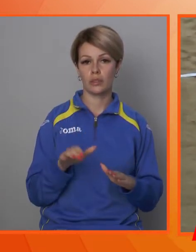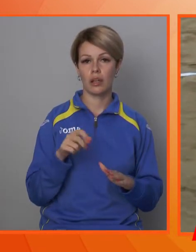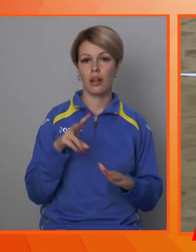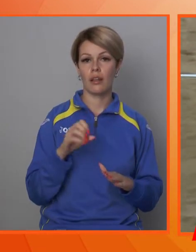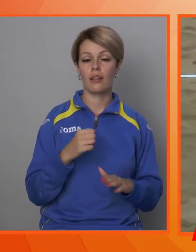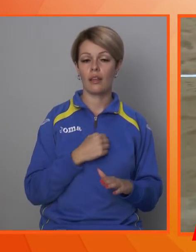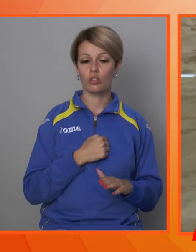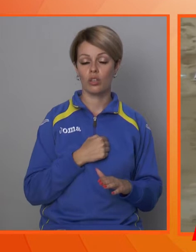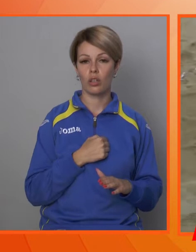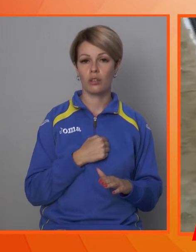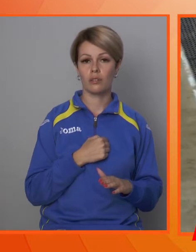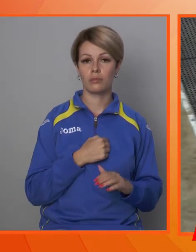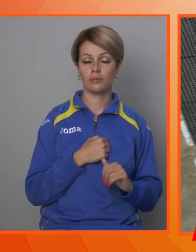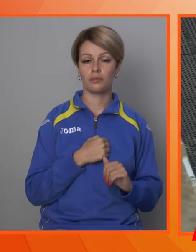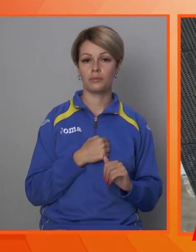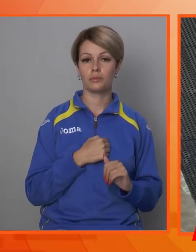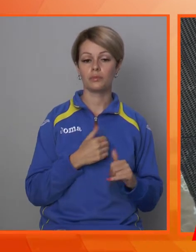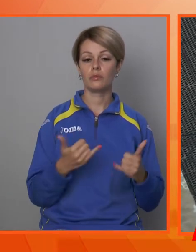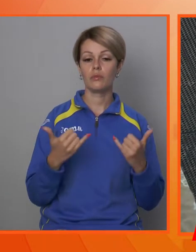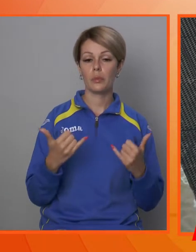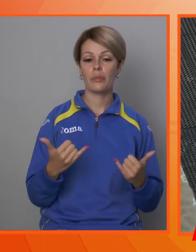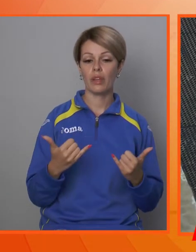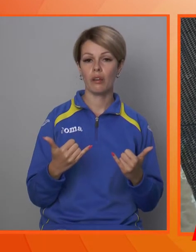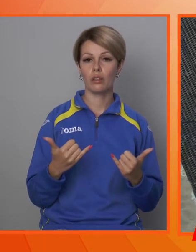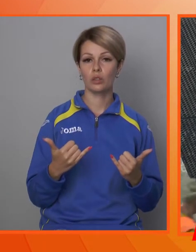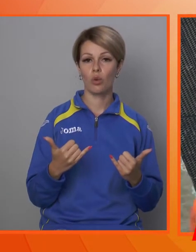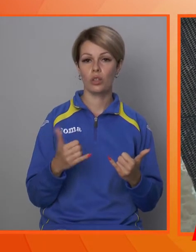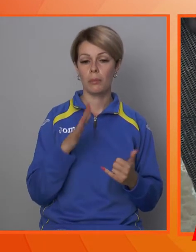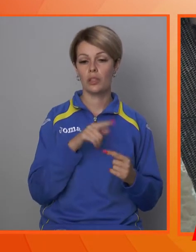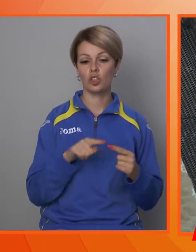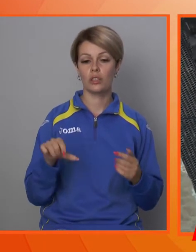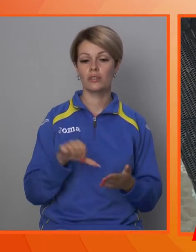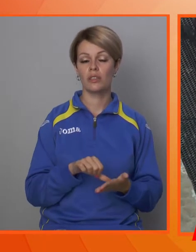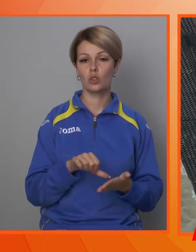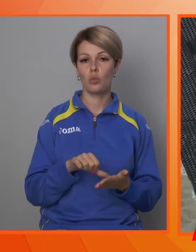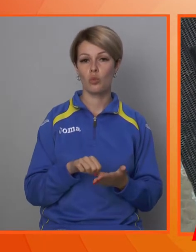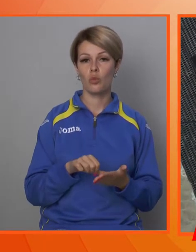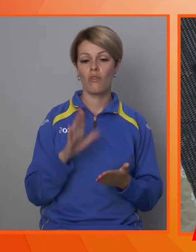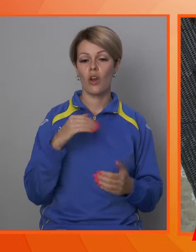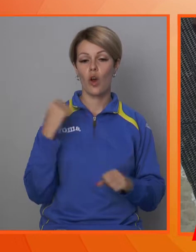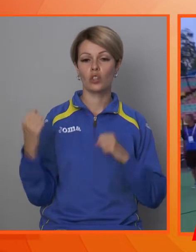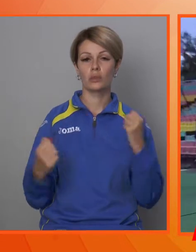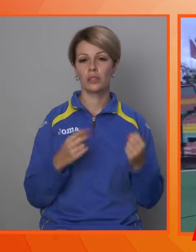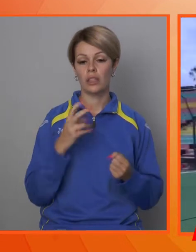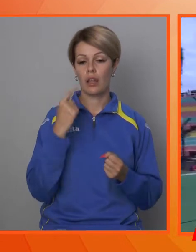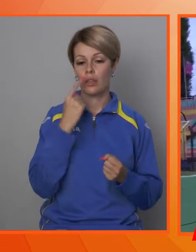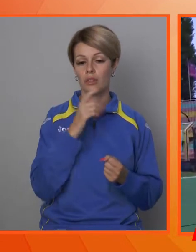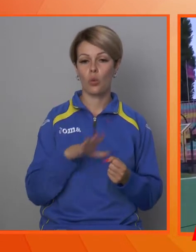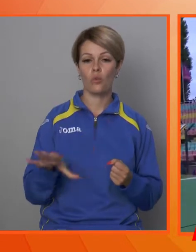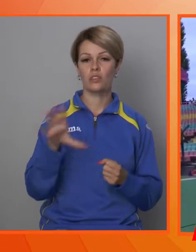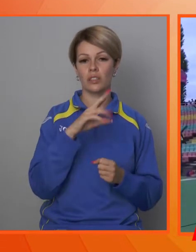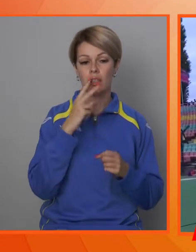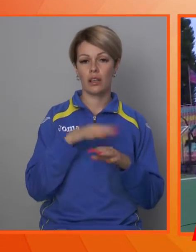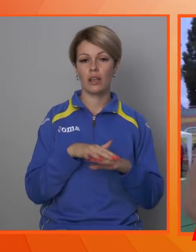Але, на жаль, сьогодні під час виступу в розминці на глазах у всіх